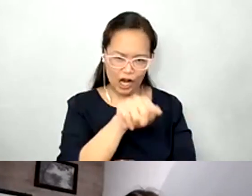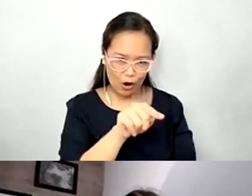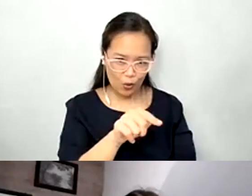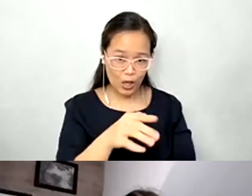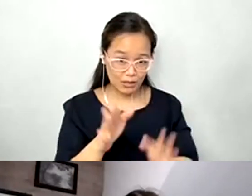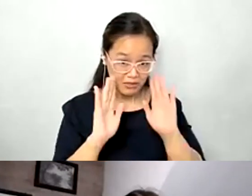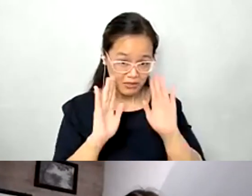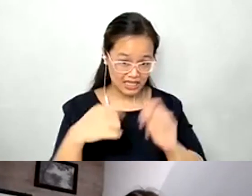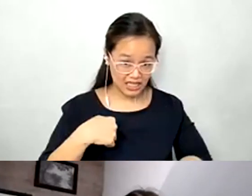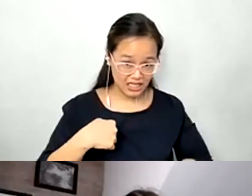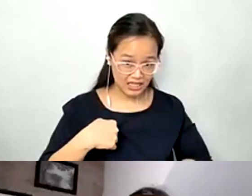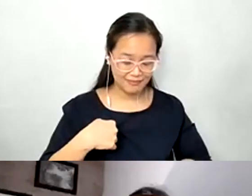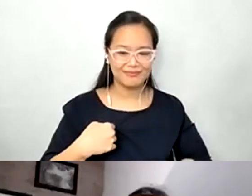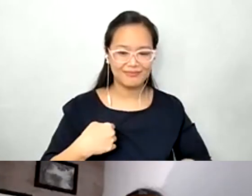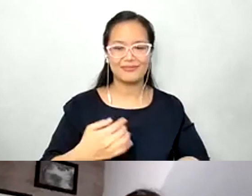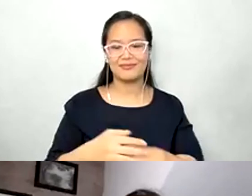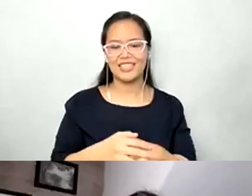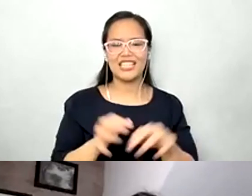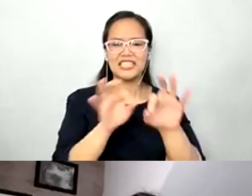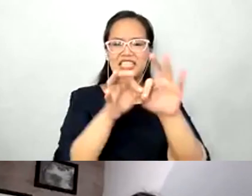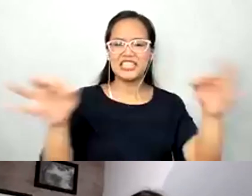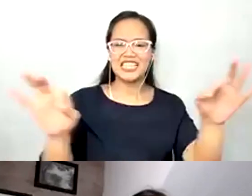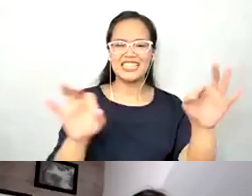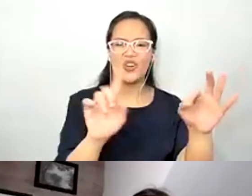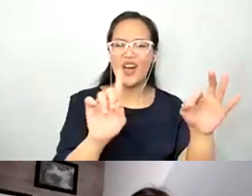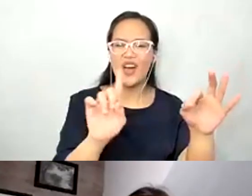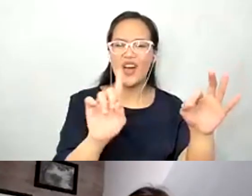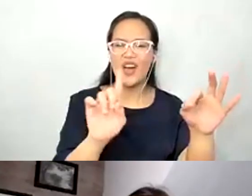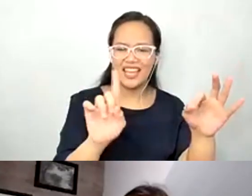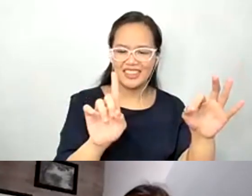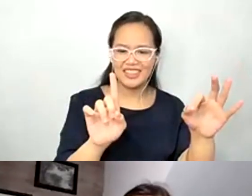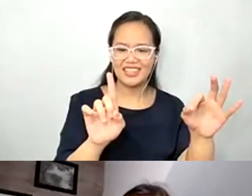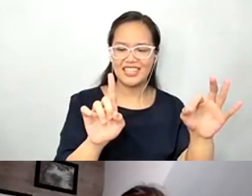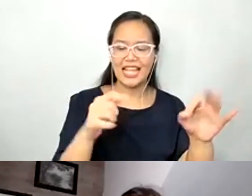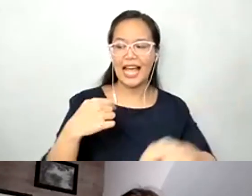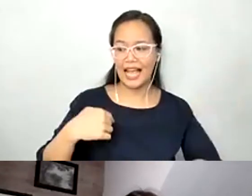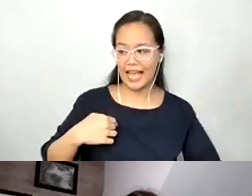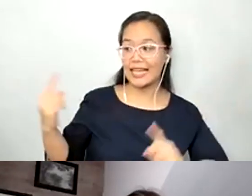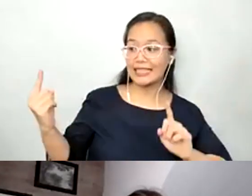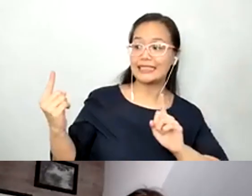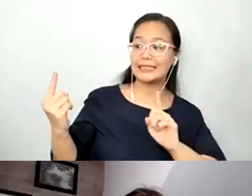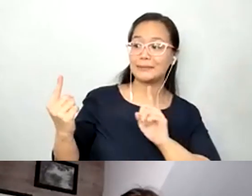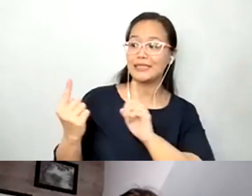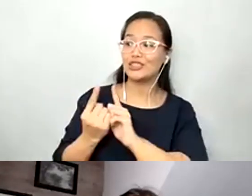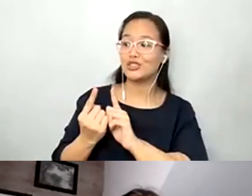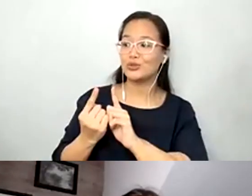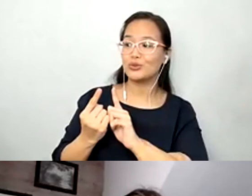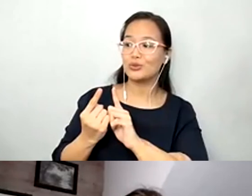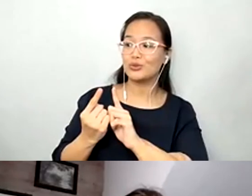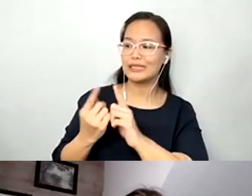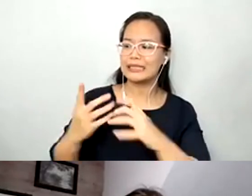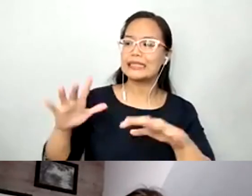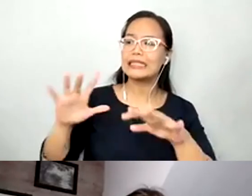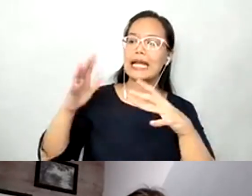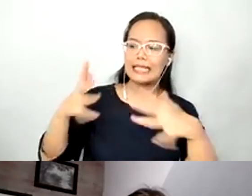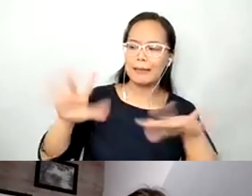ang first few lines nila sa song ay, "Sasalubungin kita sa dulo ng iyong galit."